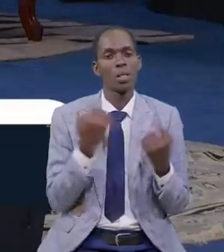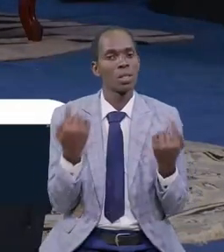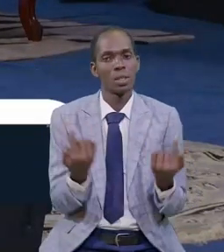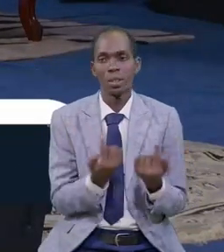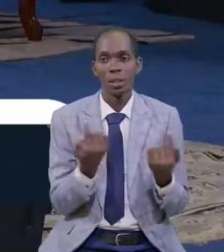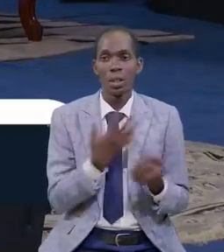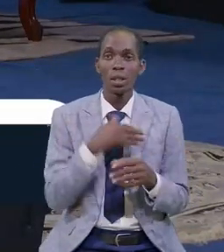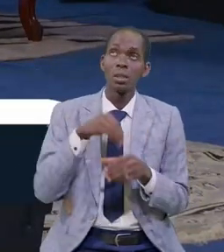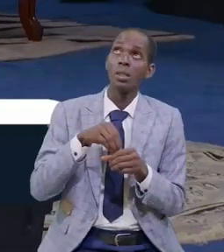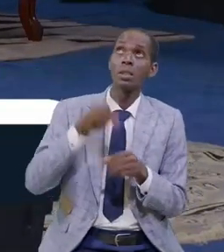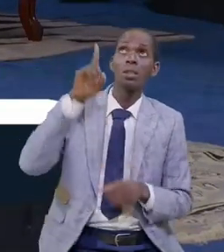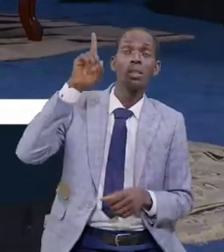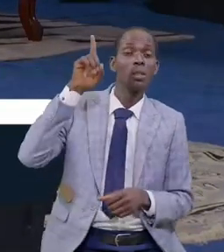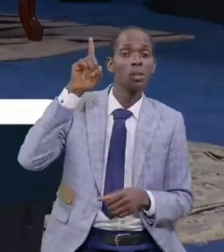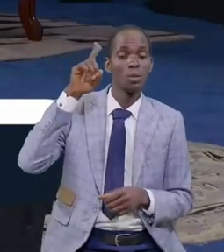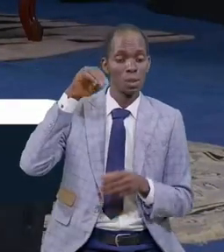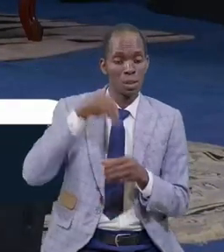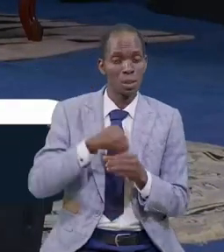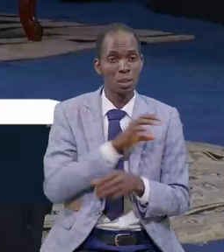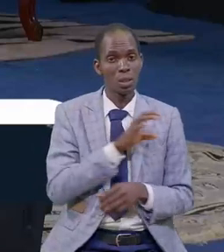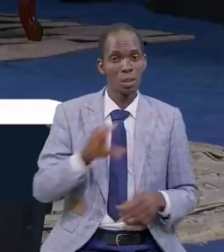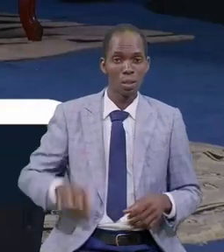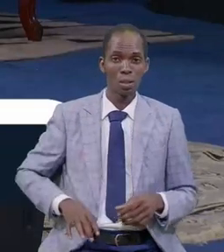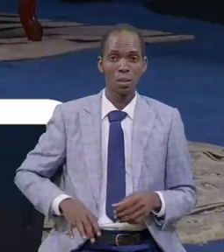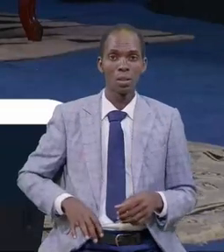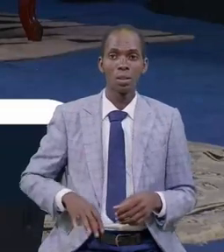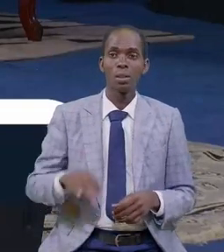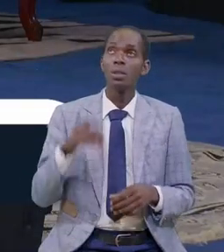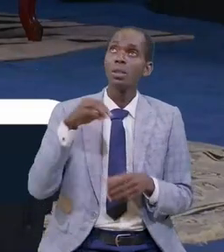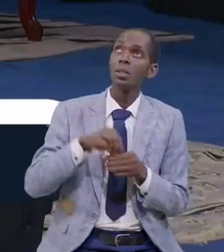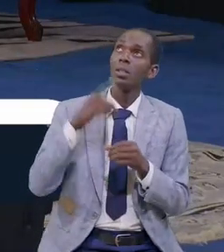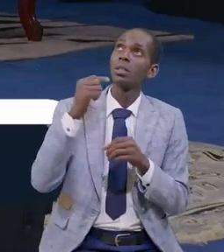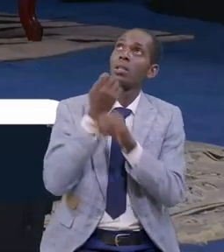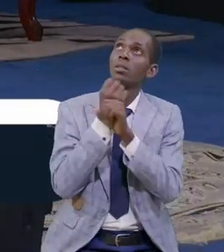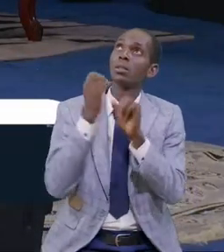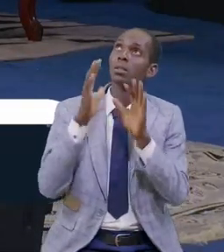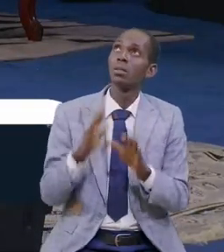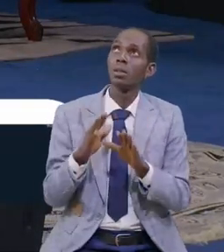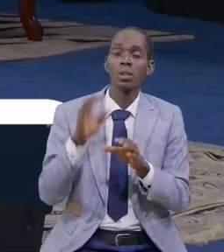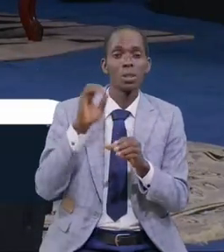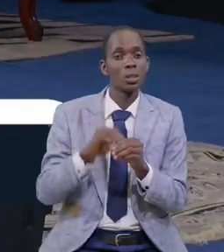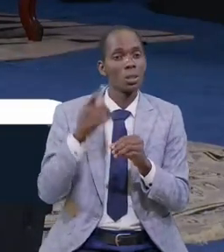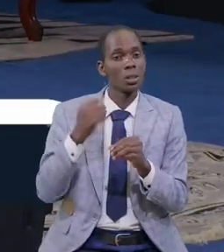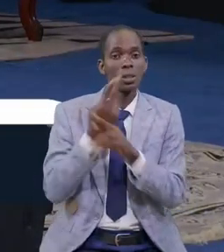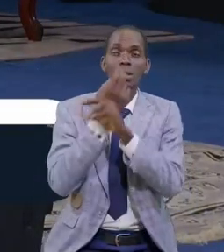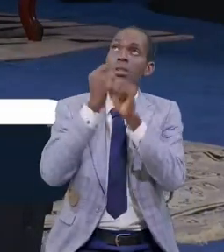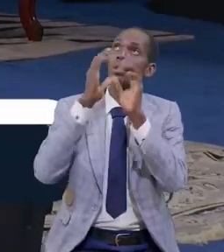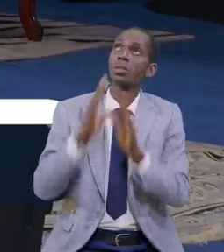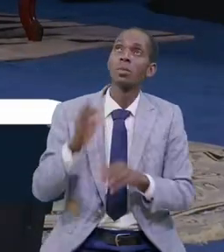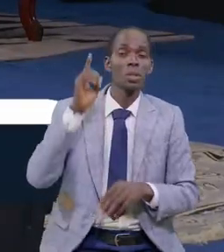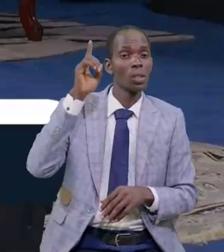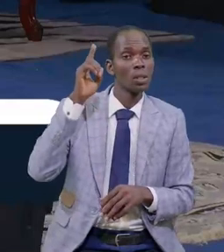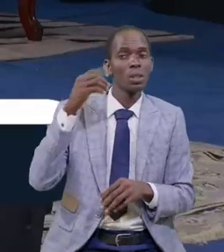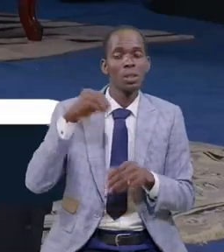il n'y a point en Christ dans le Sauveur dans le Rédempteur